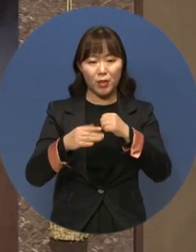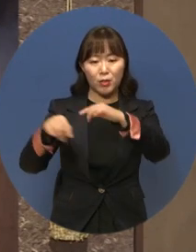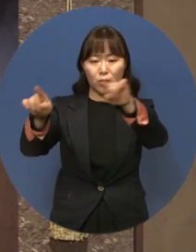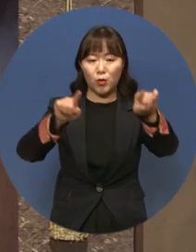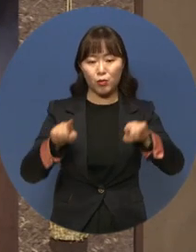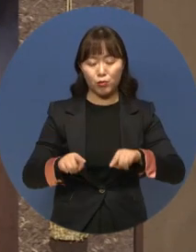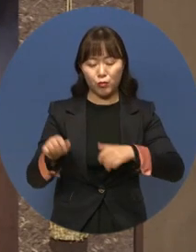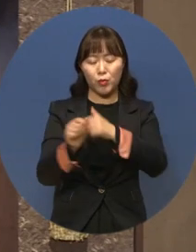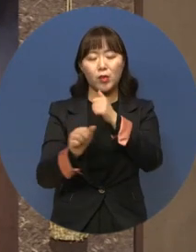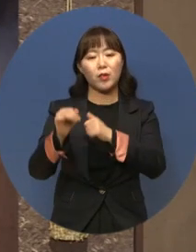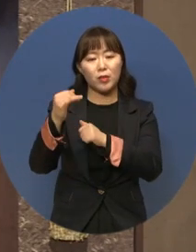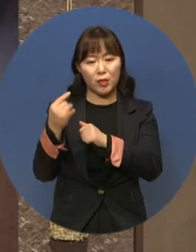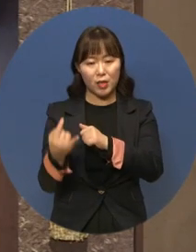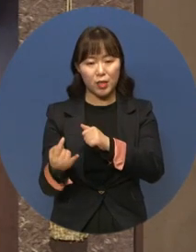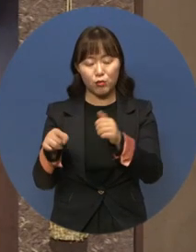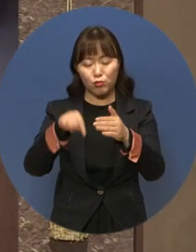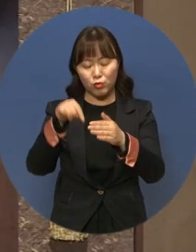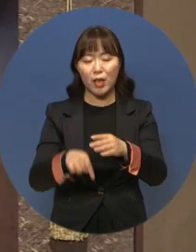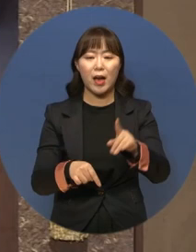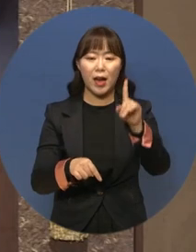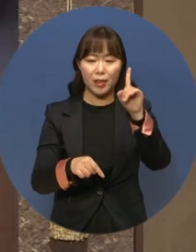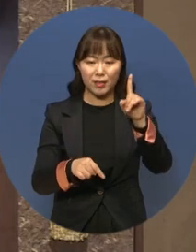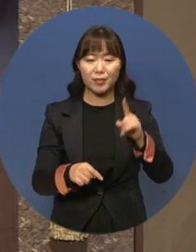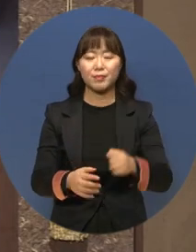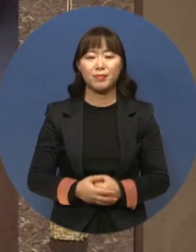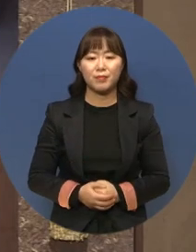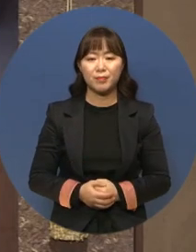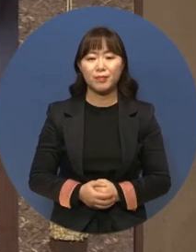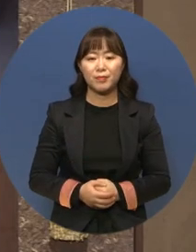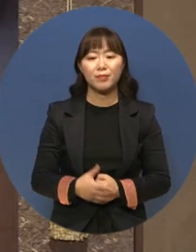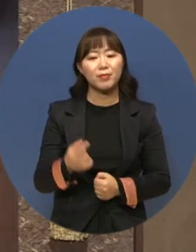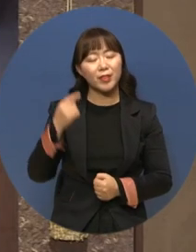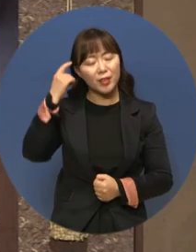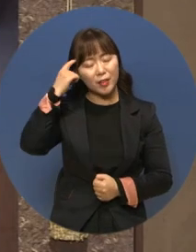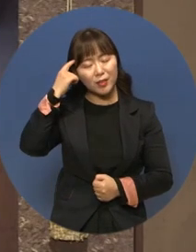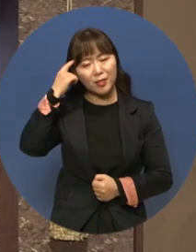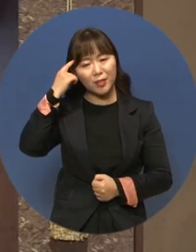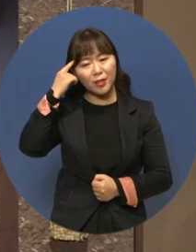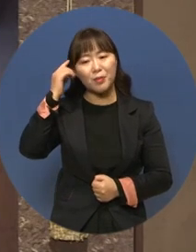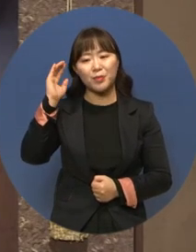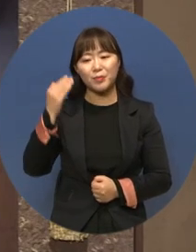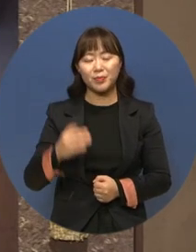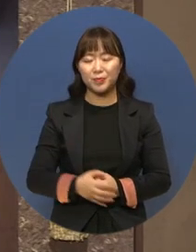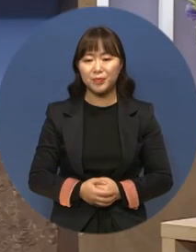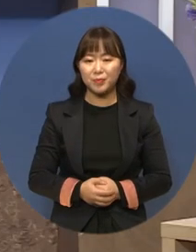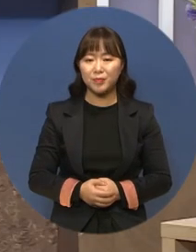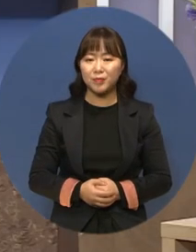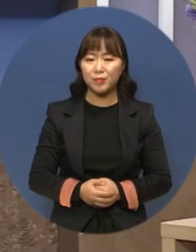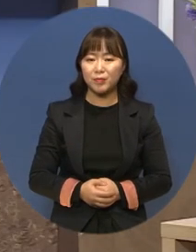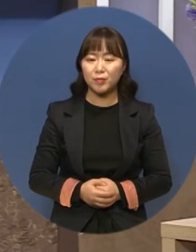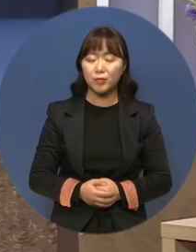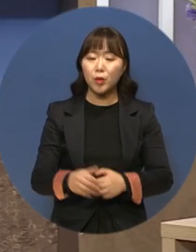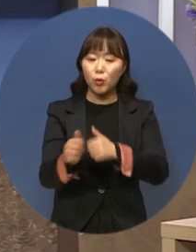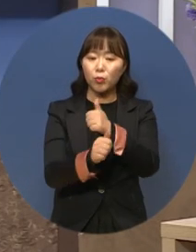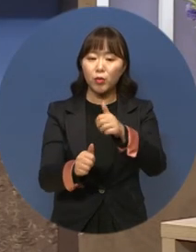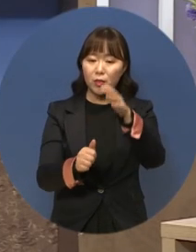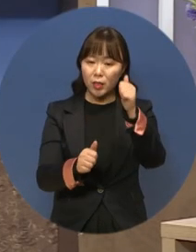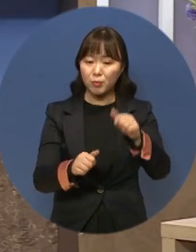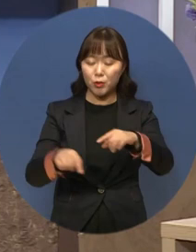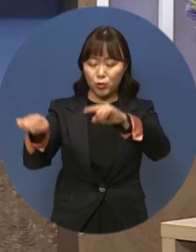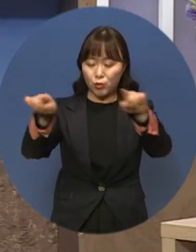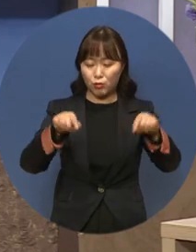전국위원회의 한 위원회 중에 하나다. 이렇게 생각하시면 될 것입니다. 예. 그럼 위원장님께서는